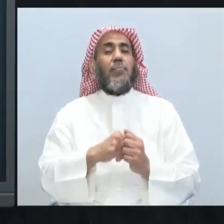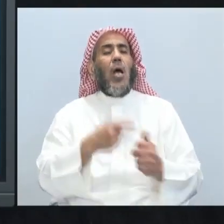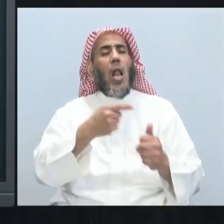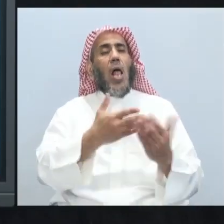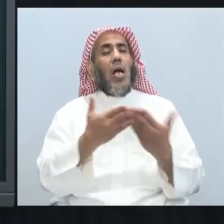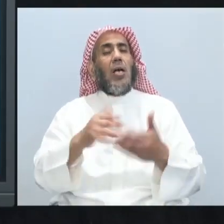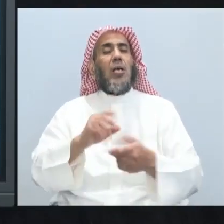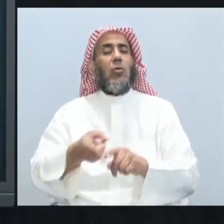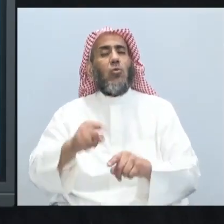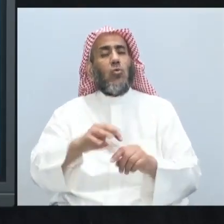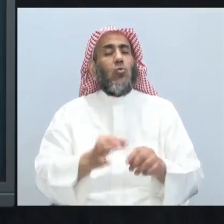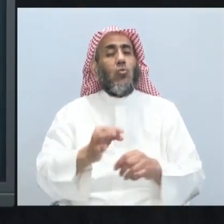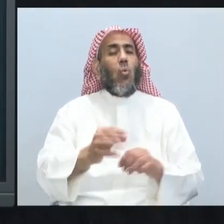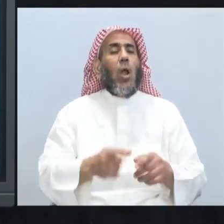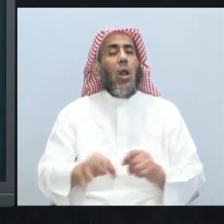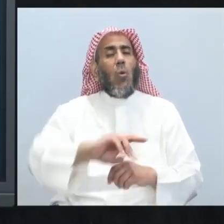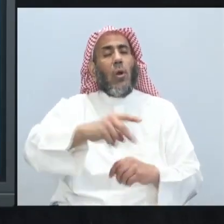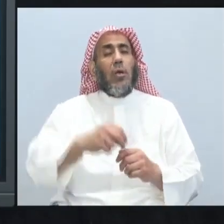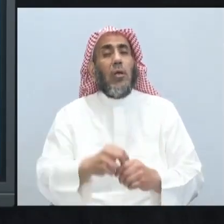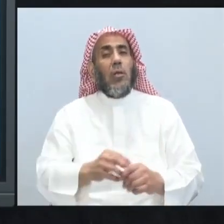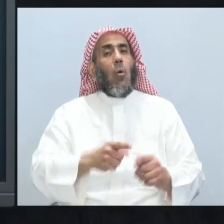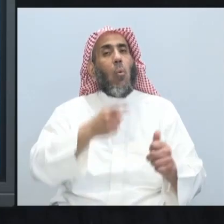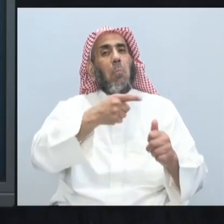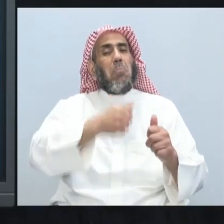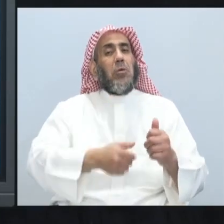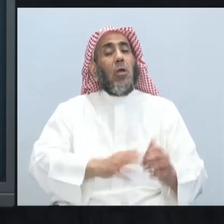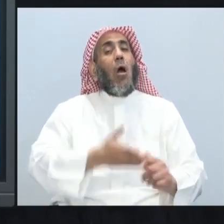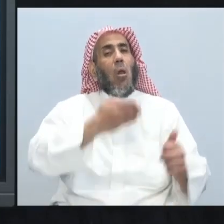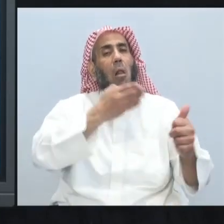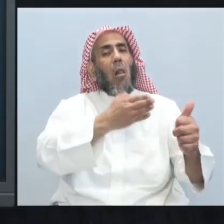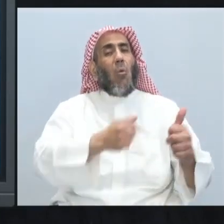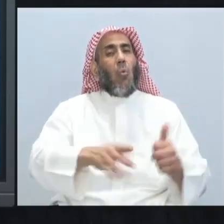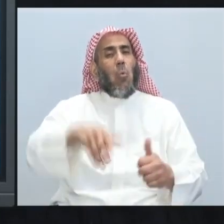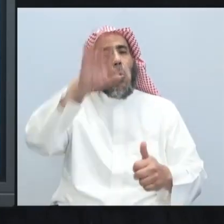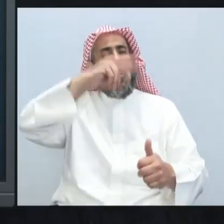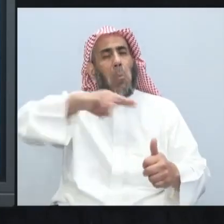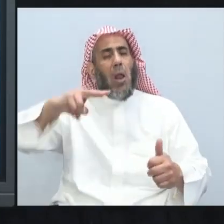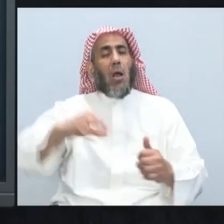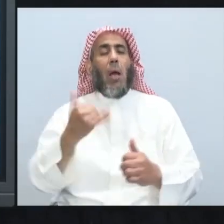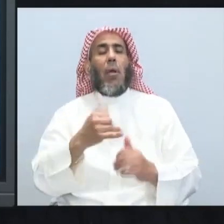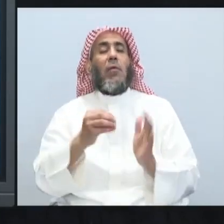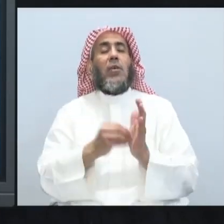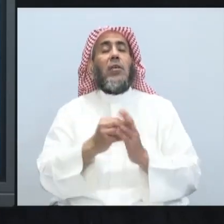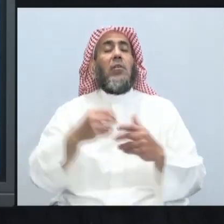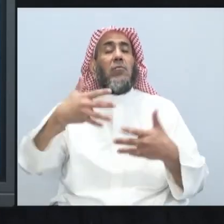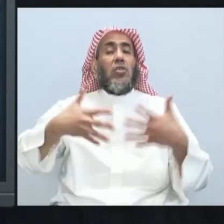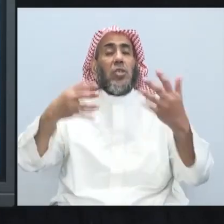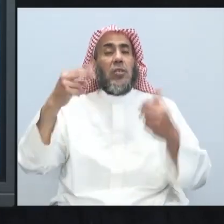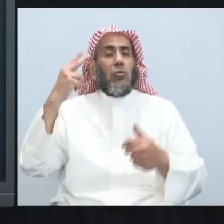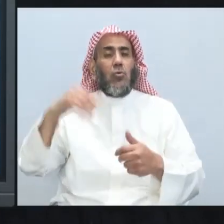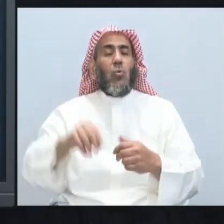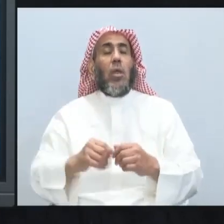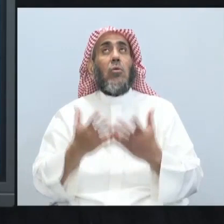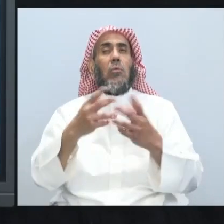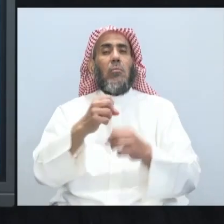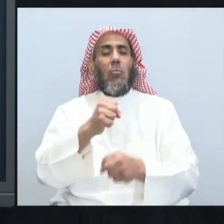الاشقاء او الدول الاخرى وكذلك مديح القاده وما الى ذلك هذه اهم الاغراض التي ظهرت في في الشعر السعودي وهذا